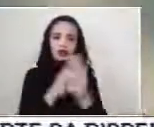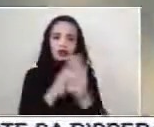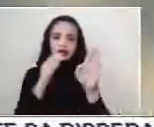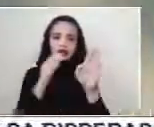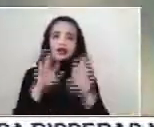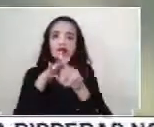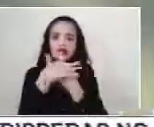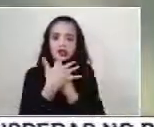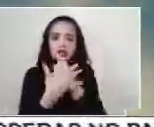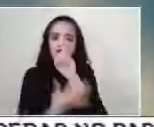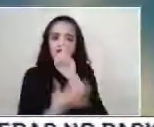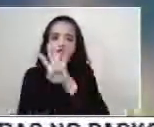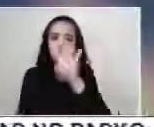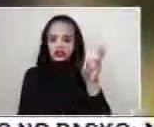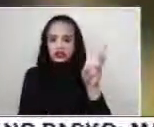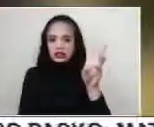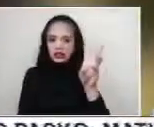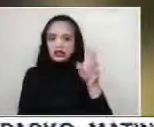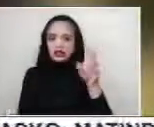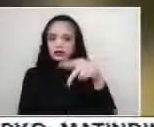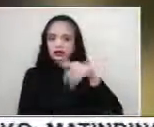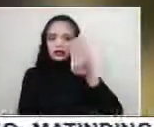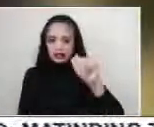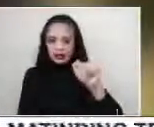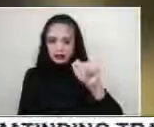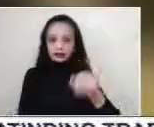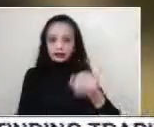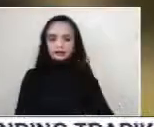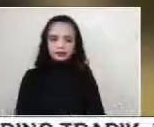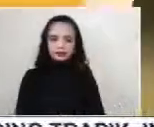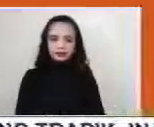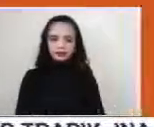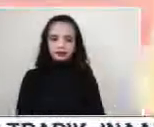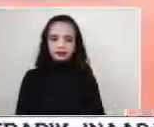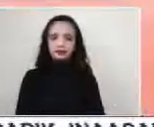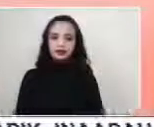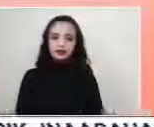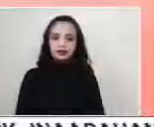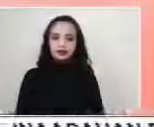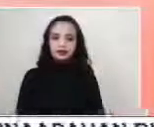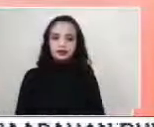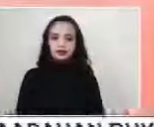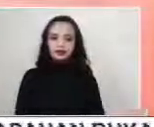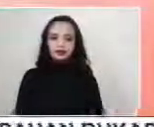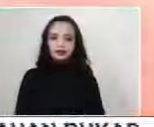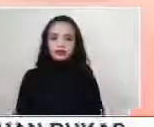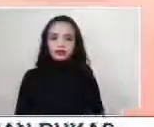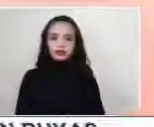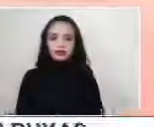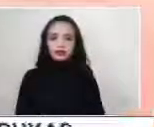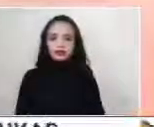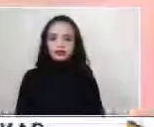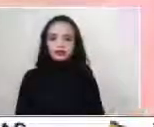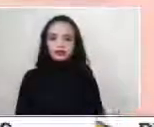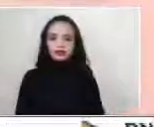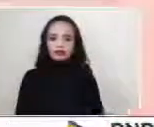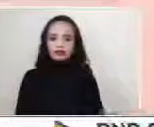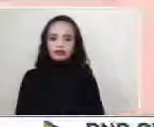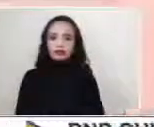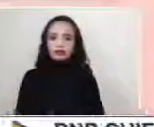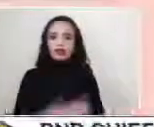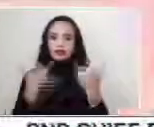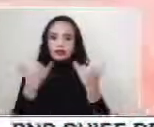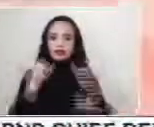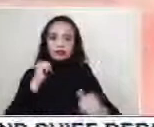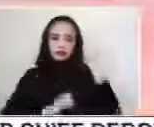mukha habang naka-topless ang actor at naka-swimsuit naman si Maine. Maraming fans ang kinilig sa kakaibang chemistry